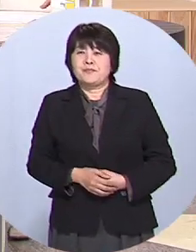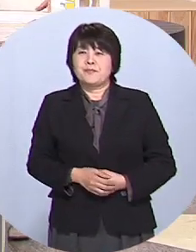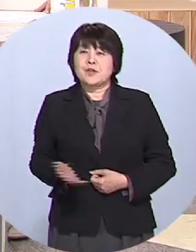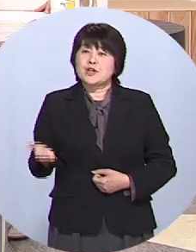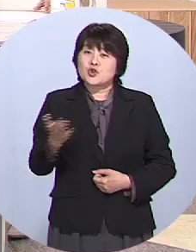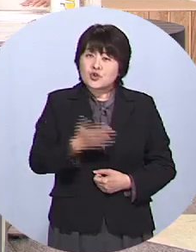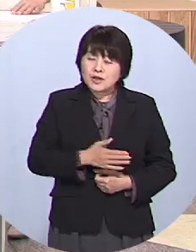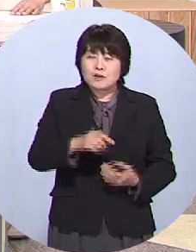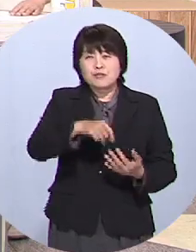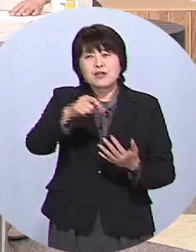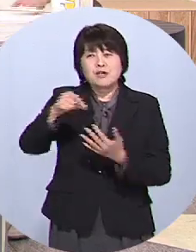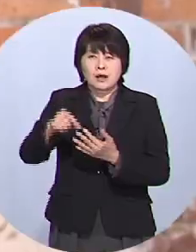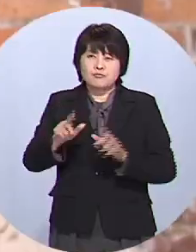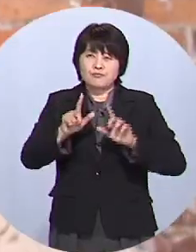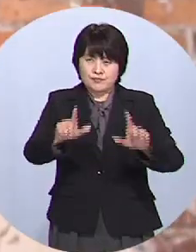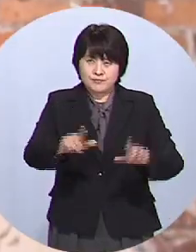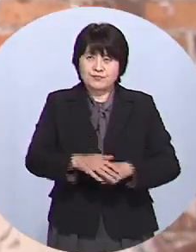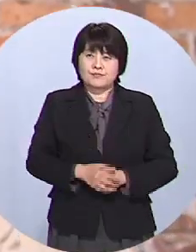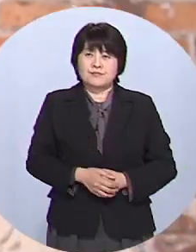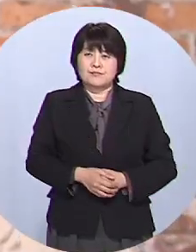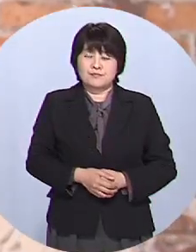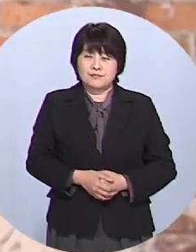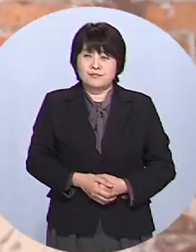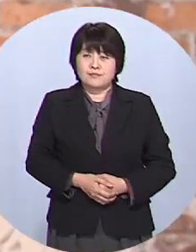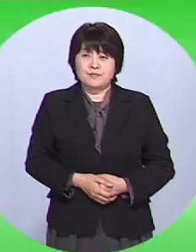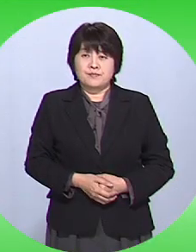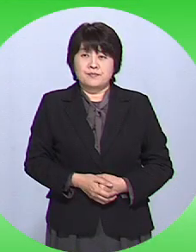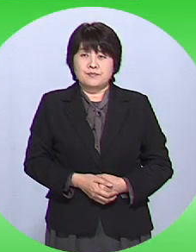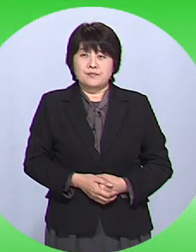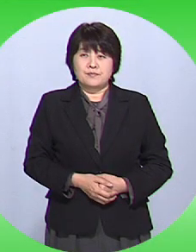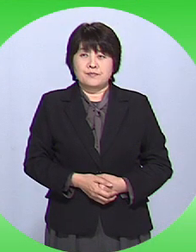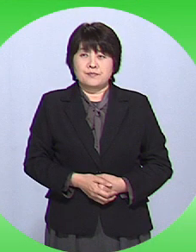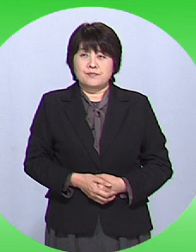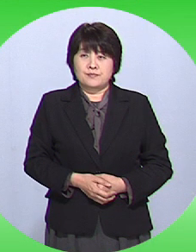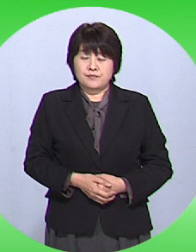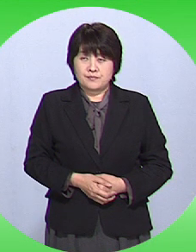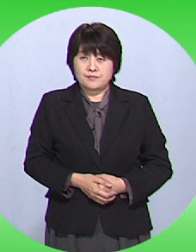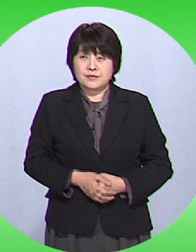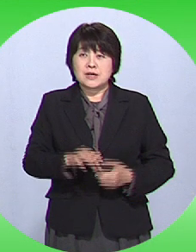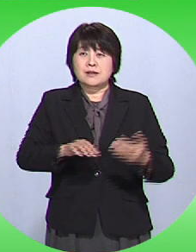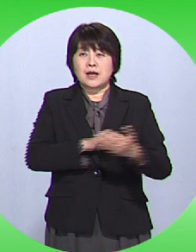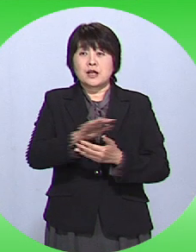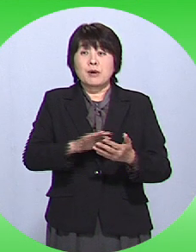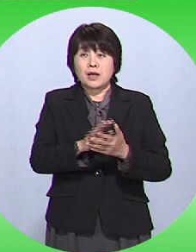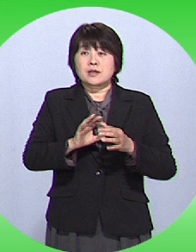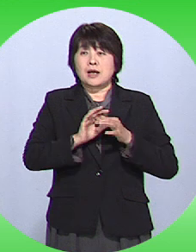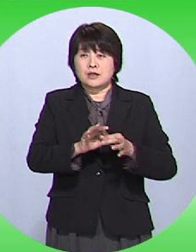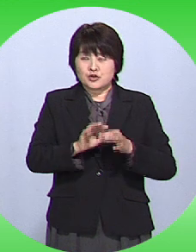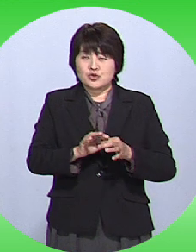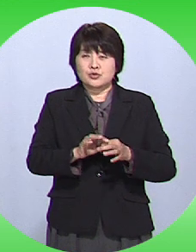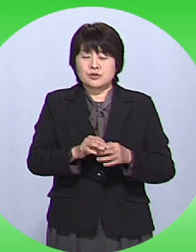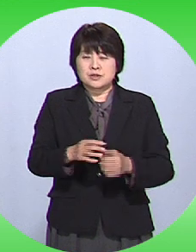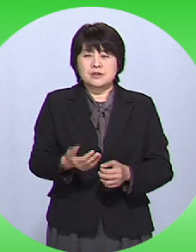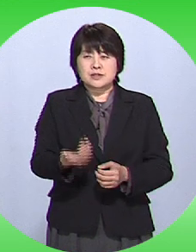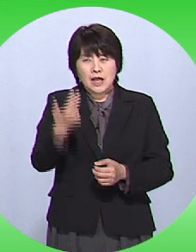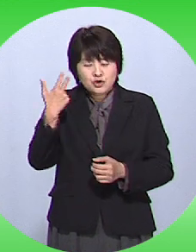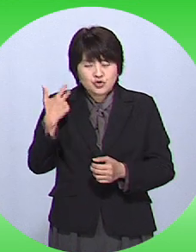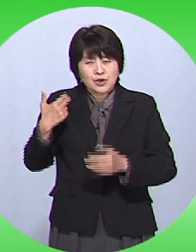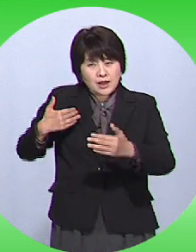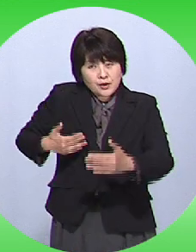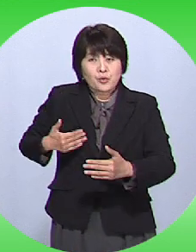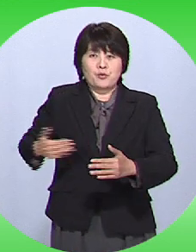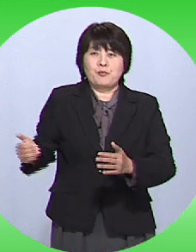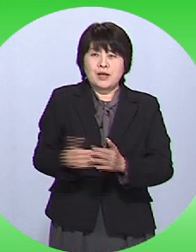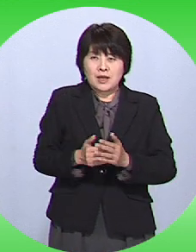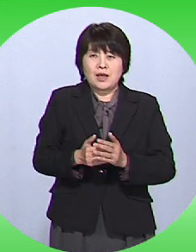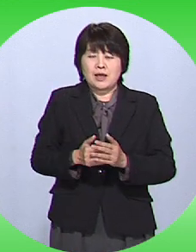いてはウィークリーピックアップです。佐田平さん。 はい、お伝えします。埼玉県に関する先週から今週にかけての出来事